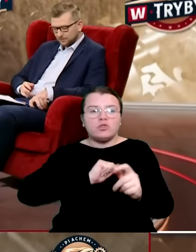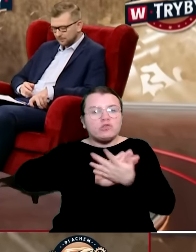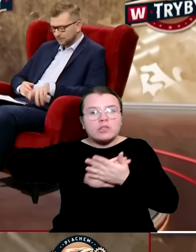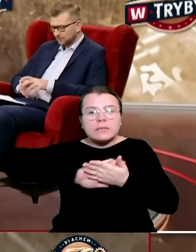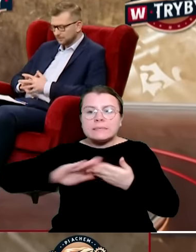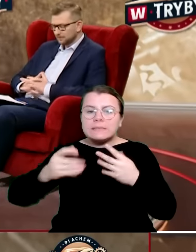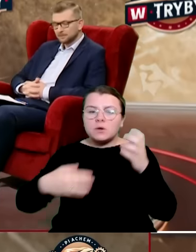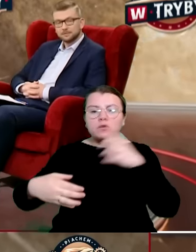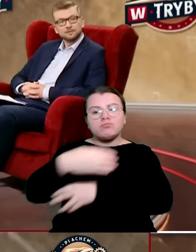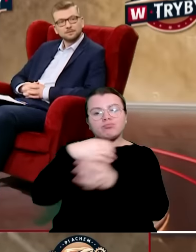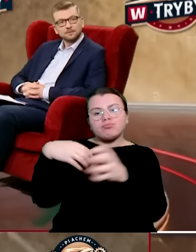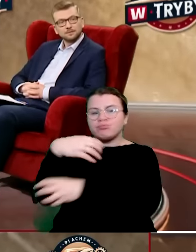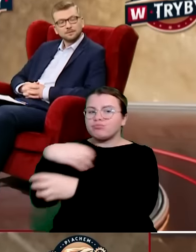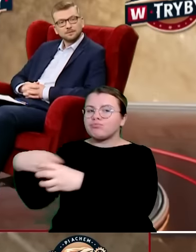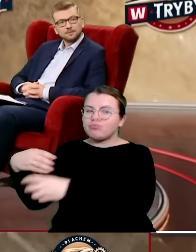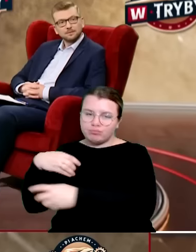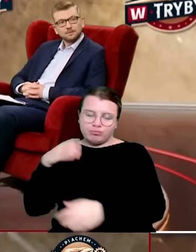te dożynki mają być.